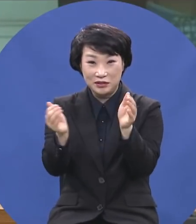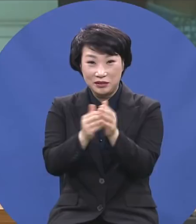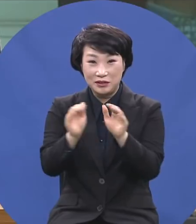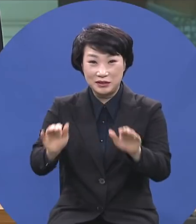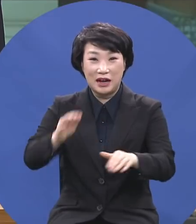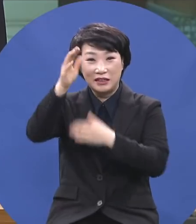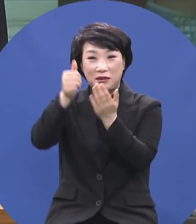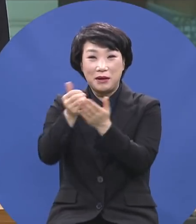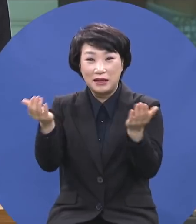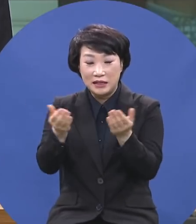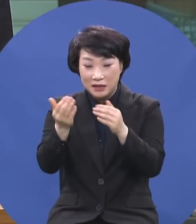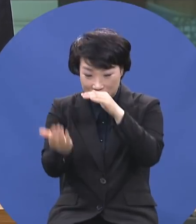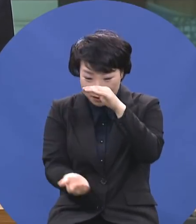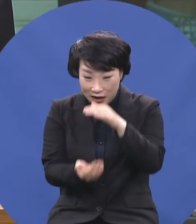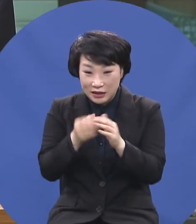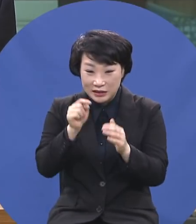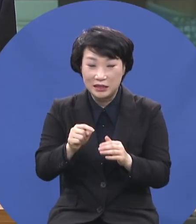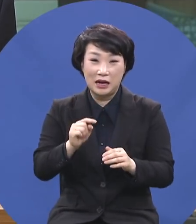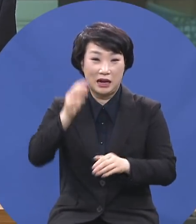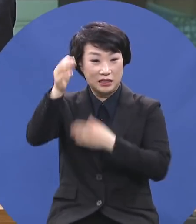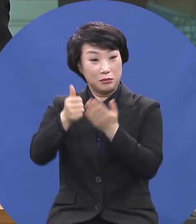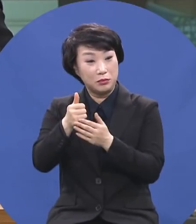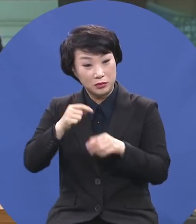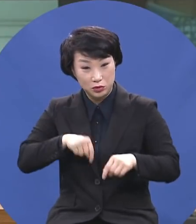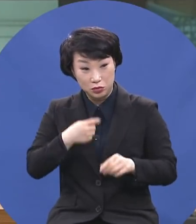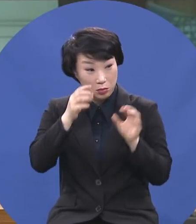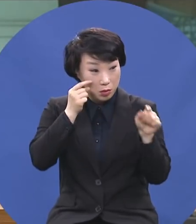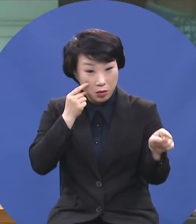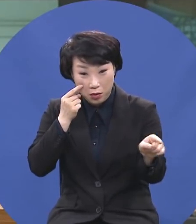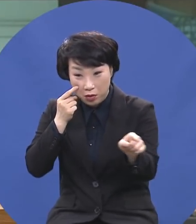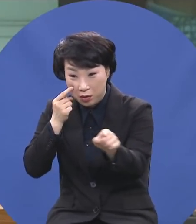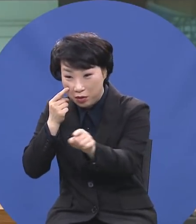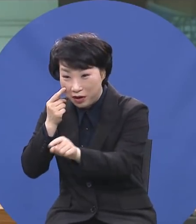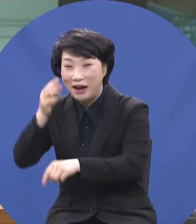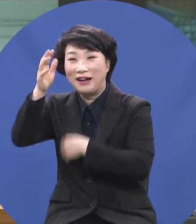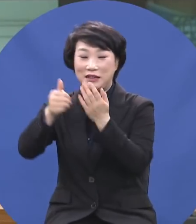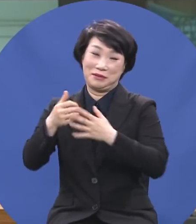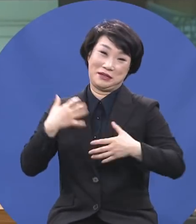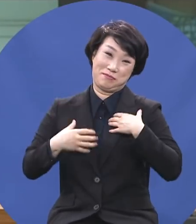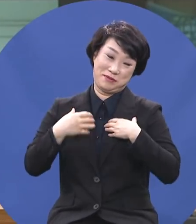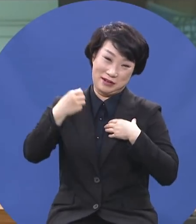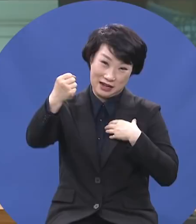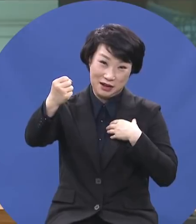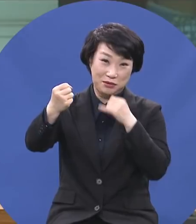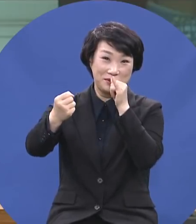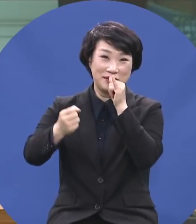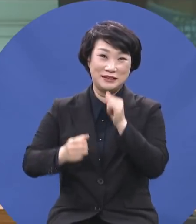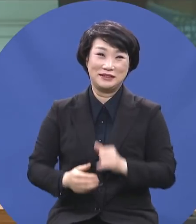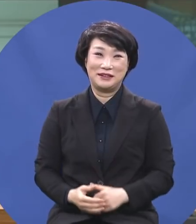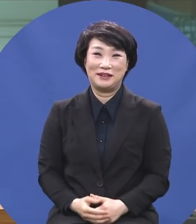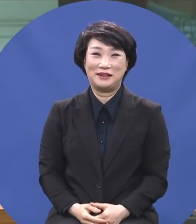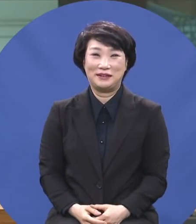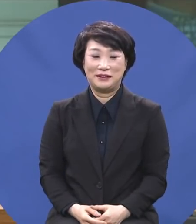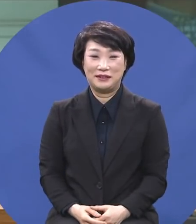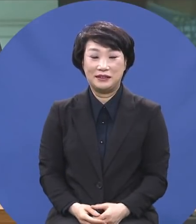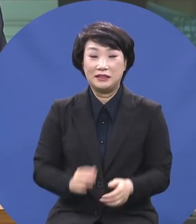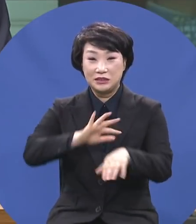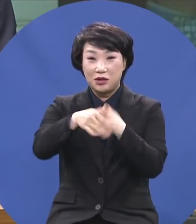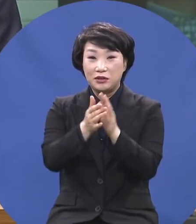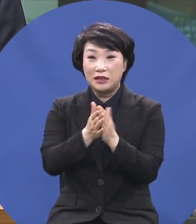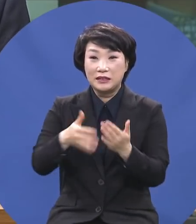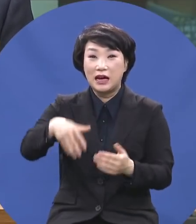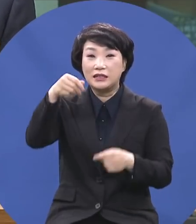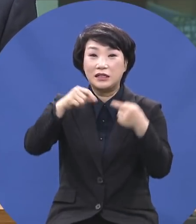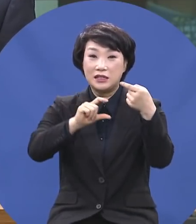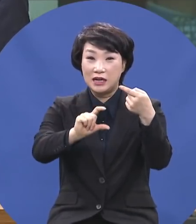일을 성취하신 것을 스스로 보면서 스스로 기뻐하시는 분이십니다. 창세기